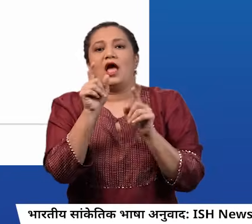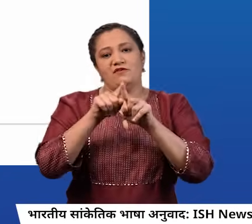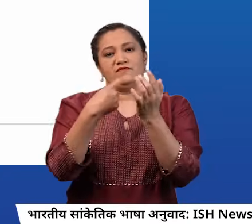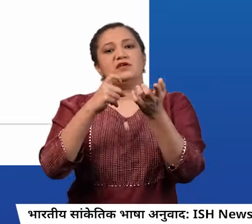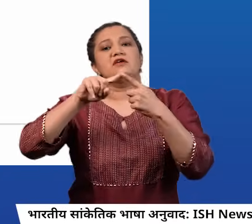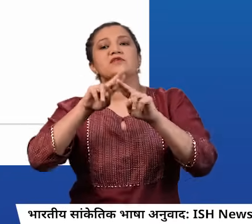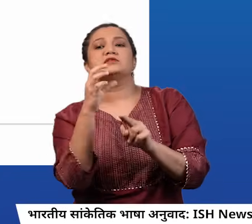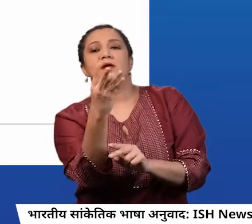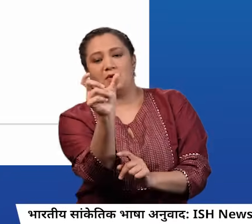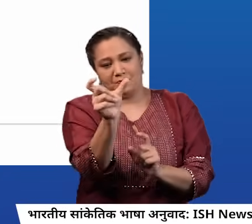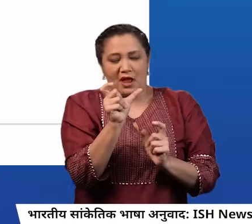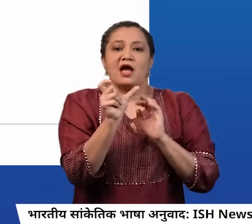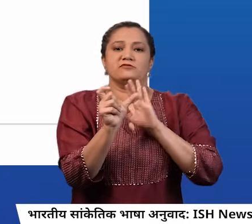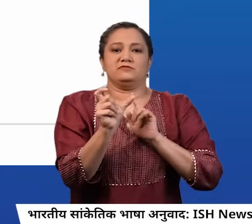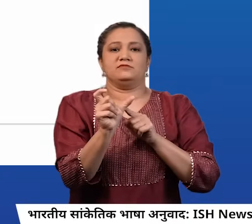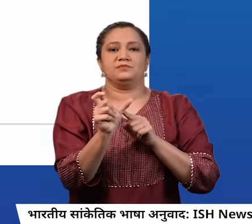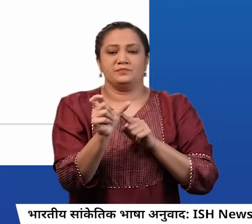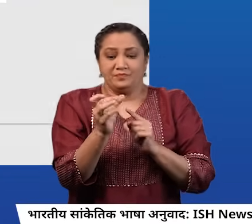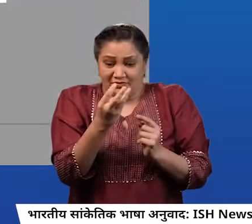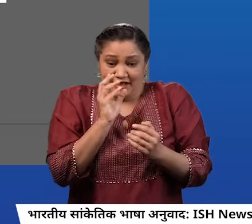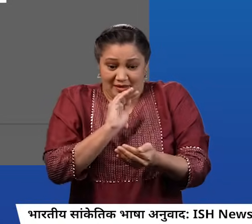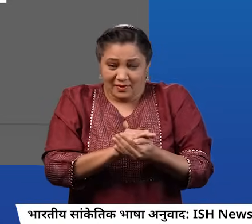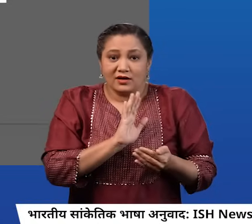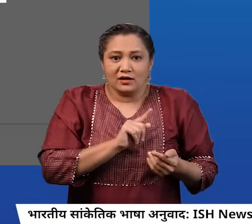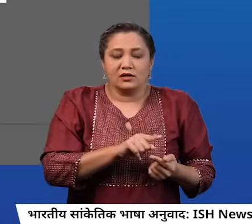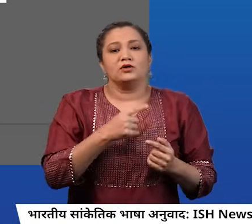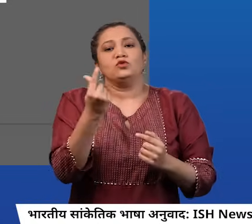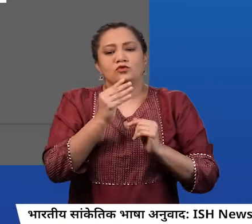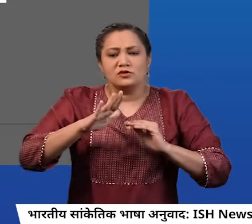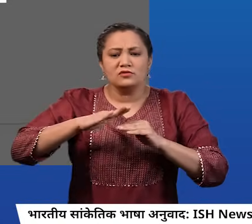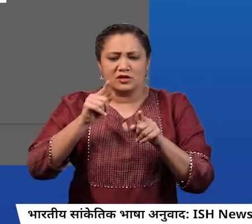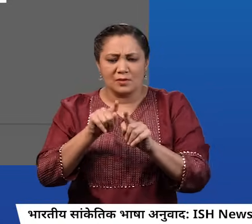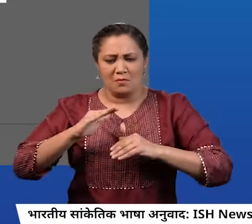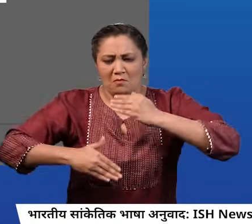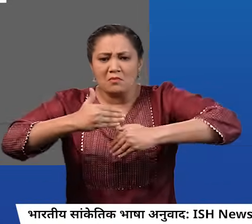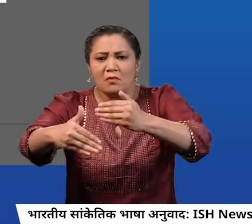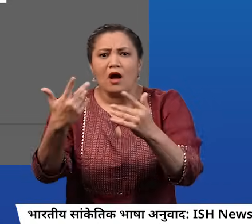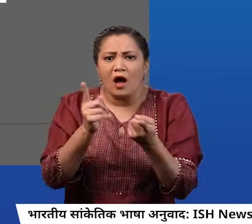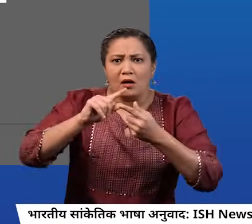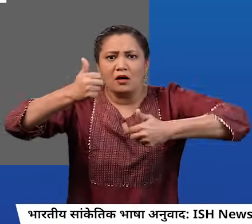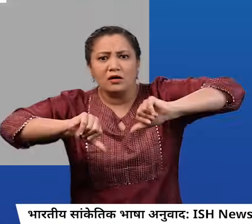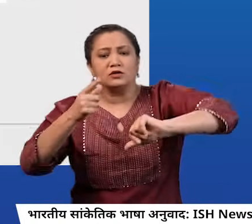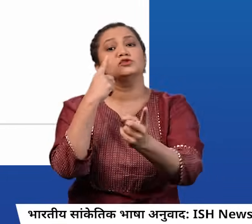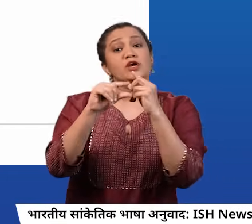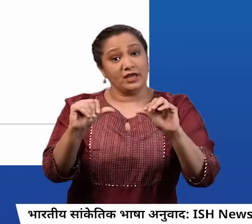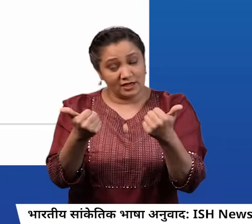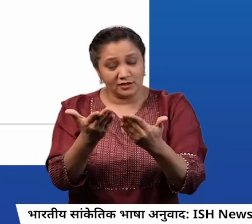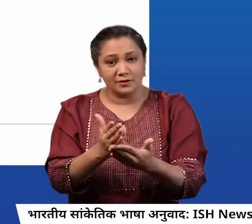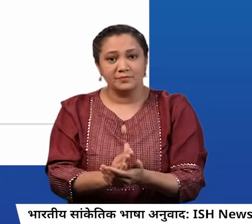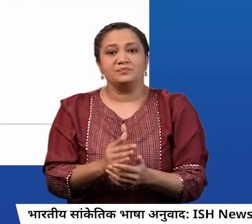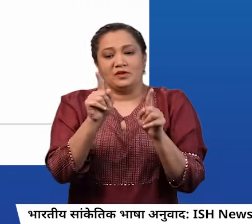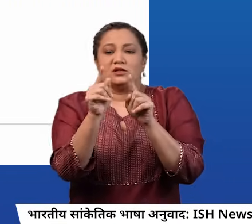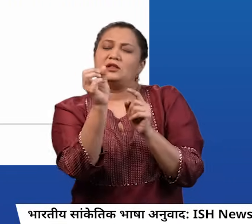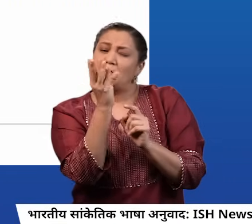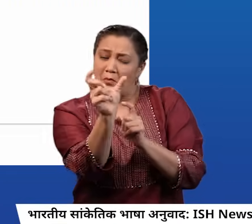साथीचा संदर्भ क्रमांक असलेला संदेश अपलला दीशतो हाच संधरभा क्रमांक वापरून आपन या अरजाची स्थिती गती जानूंगे उशक्तू त्या